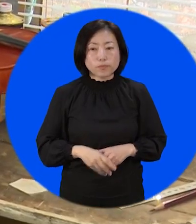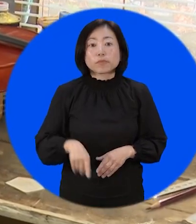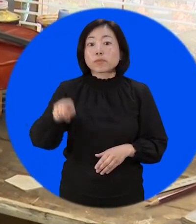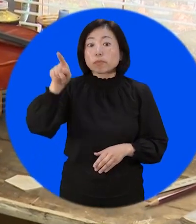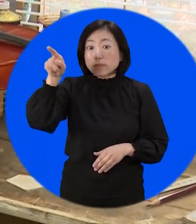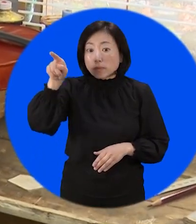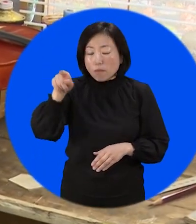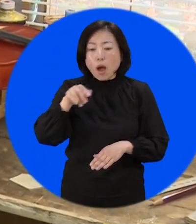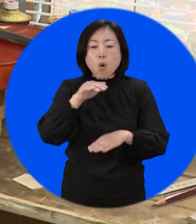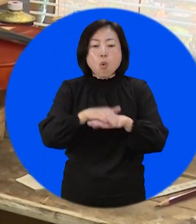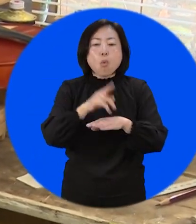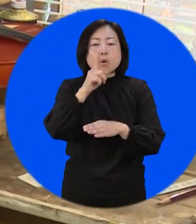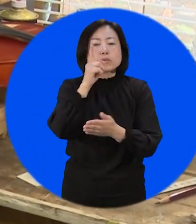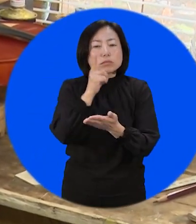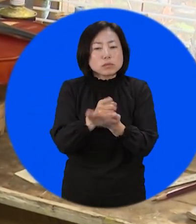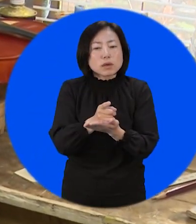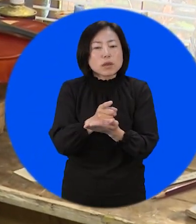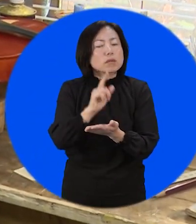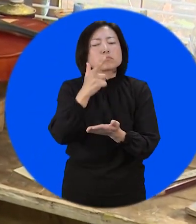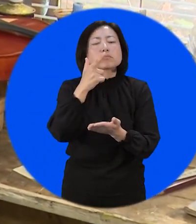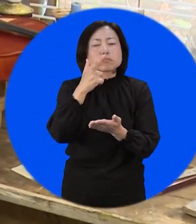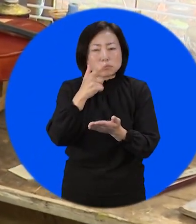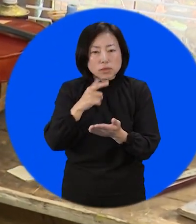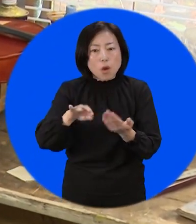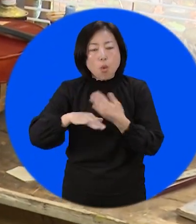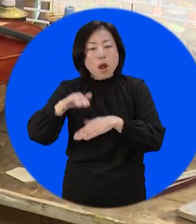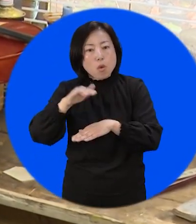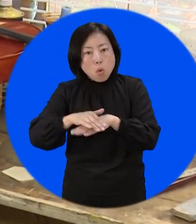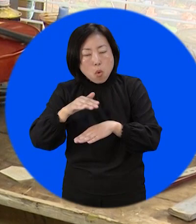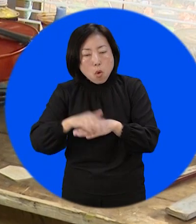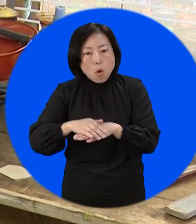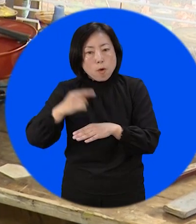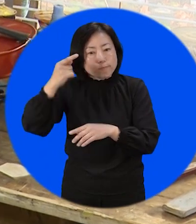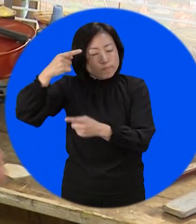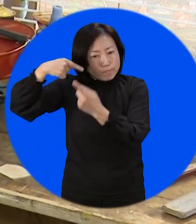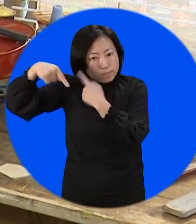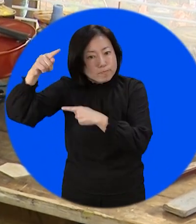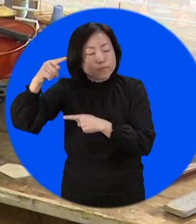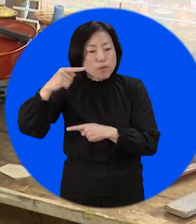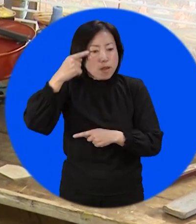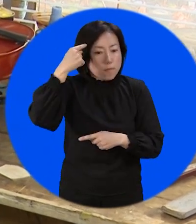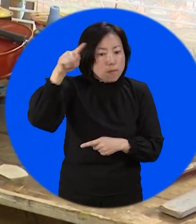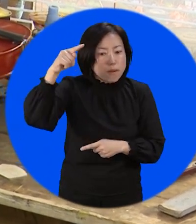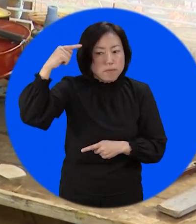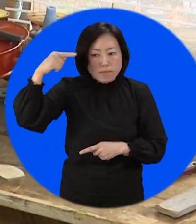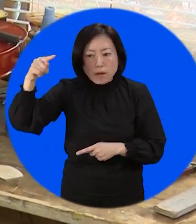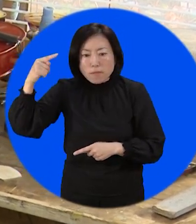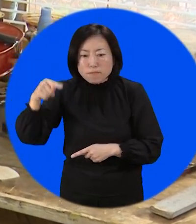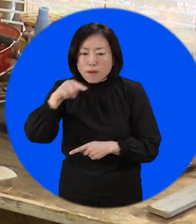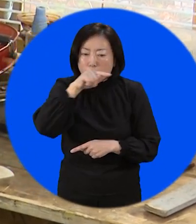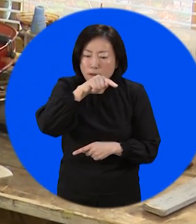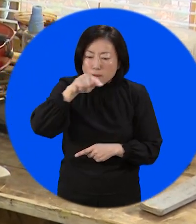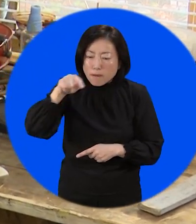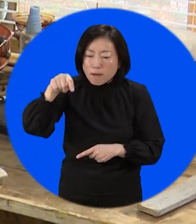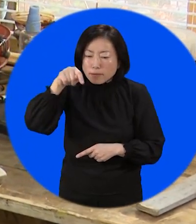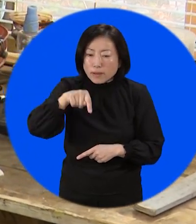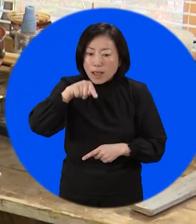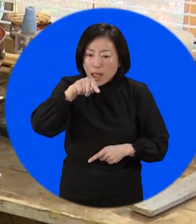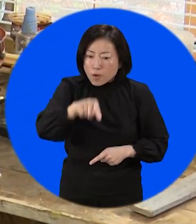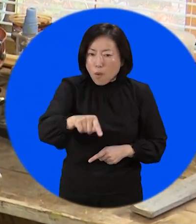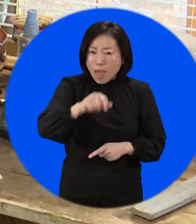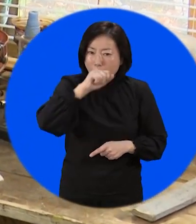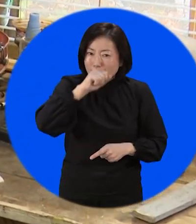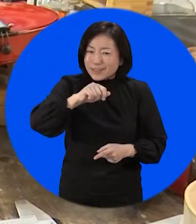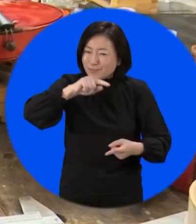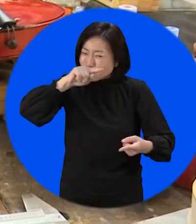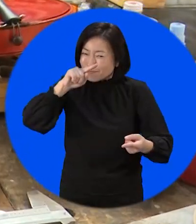一つの方向からじゃなくて、なんかパッといろんなこうやったらどうか、こっちもどうかっていうのをいろいろ思いつい